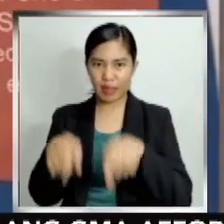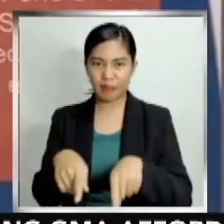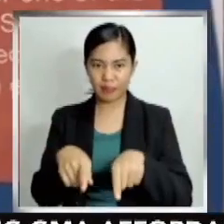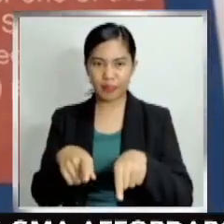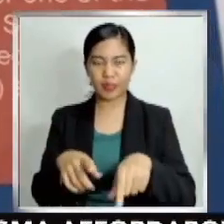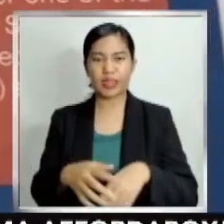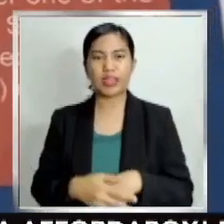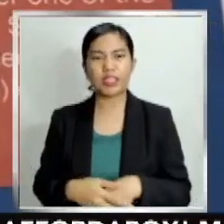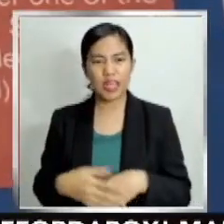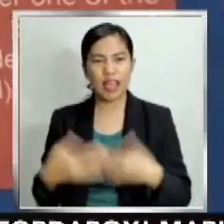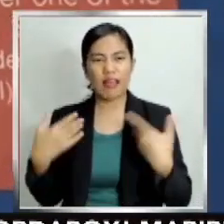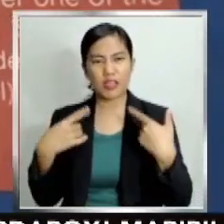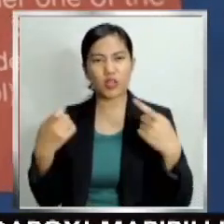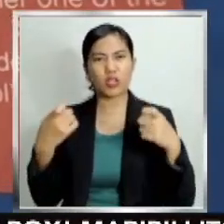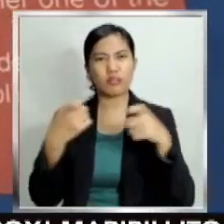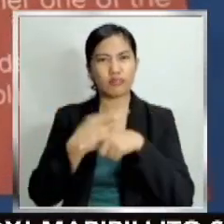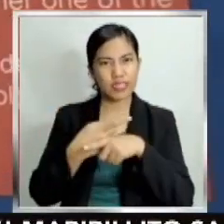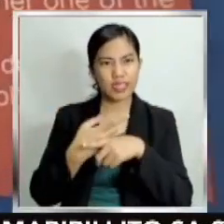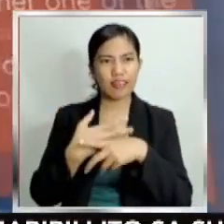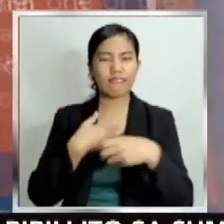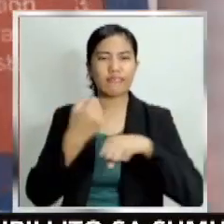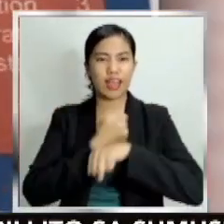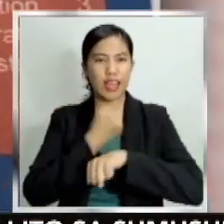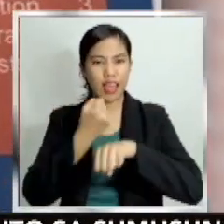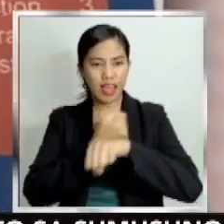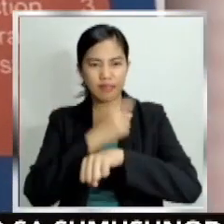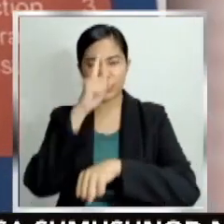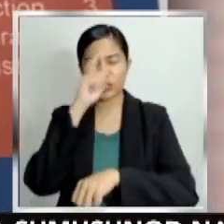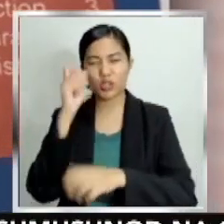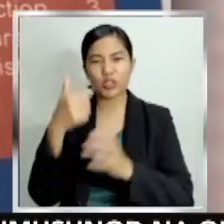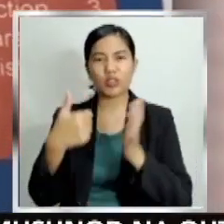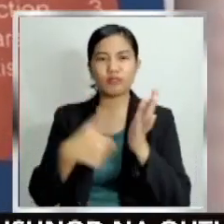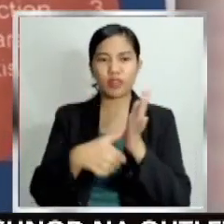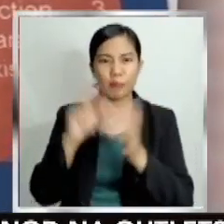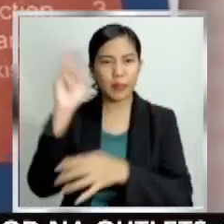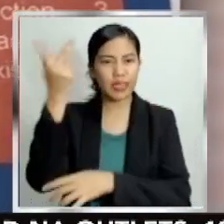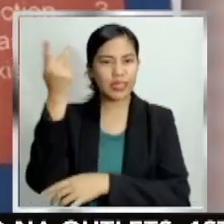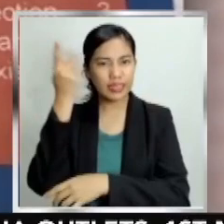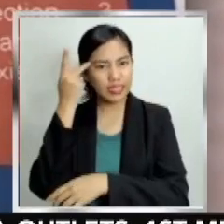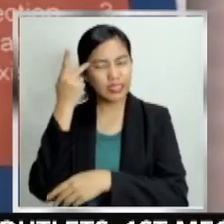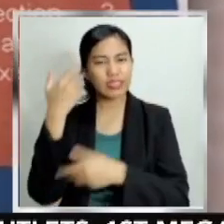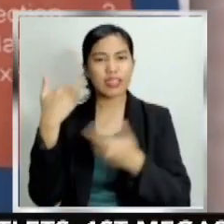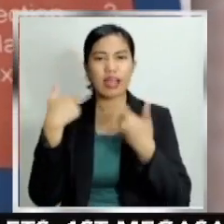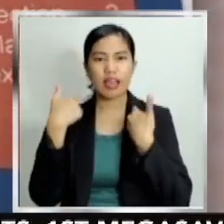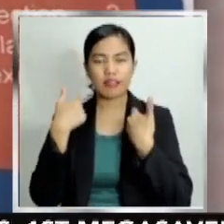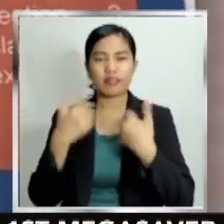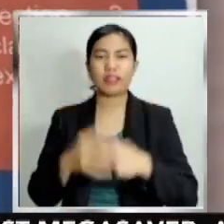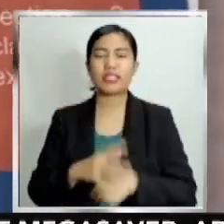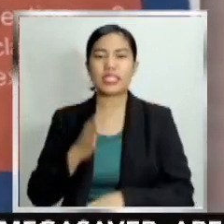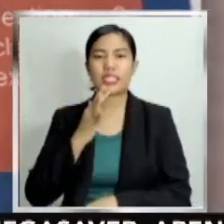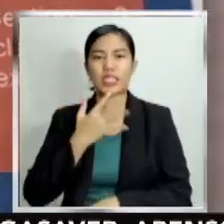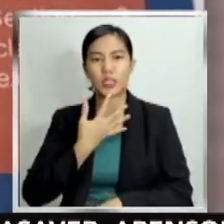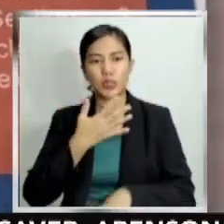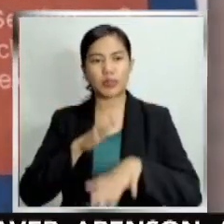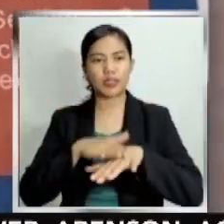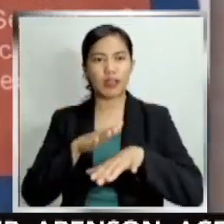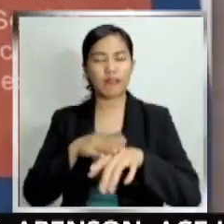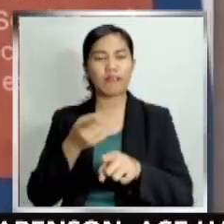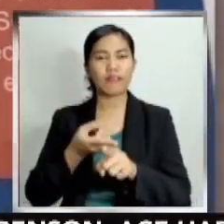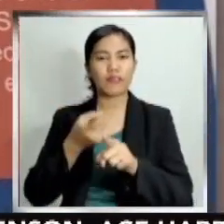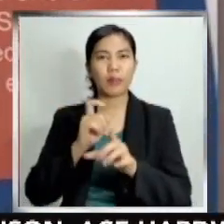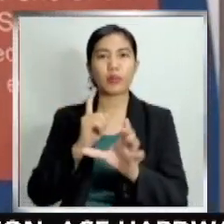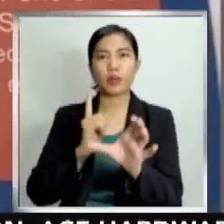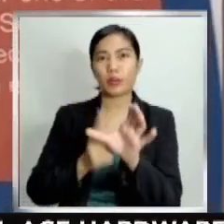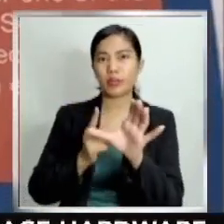politika, dati nang naisailalim sa COMELEC control at may seryosong banta mula sa communist terror groups, BIFF,